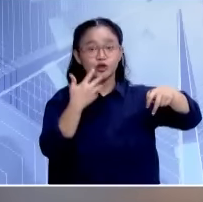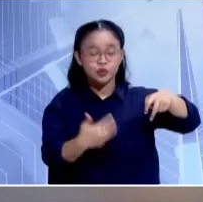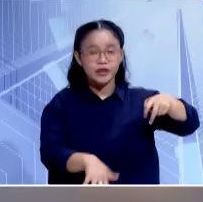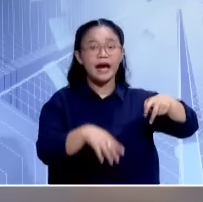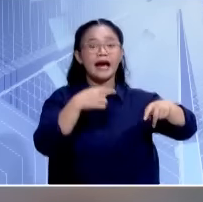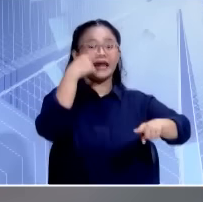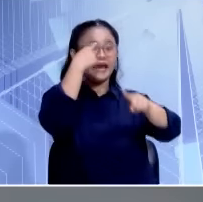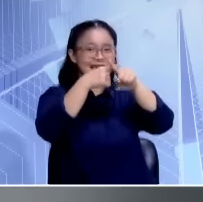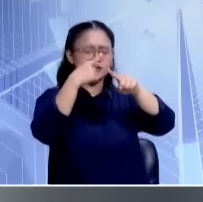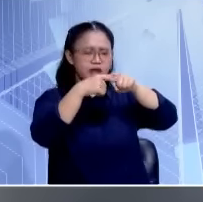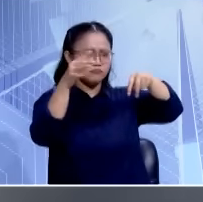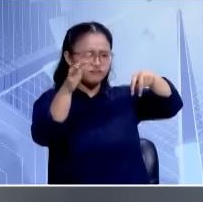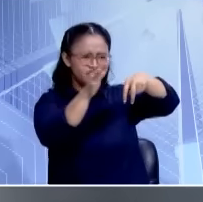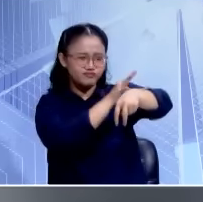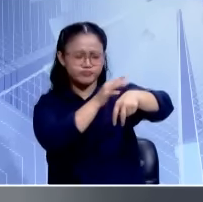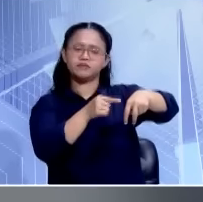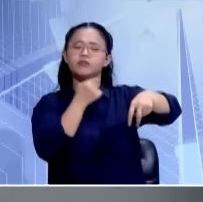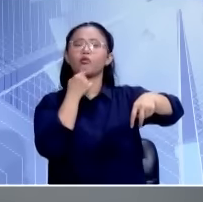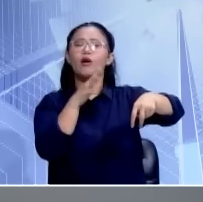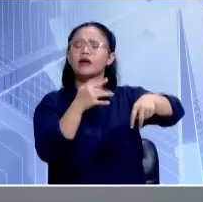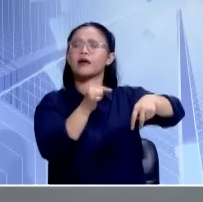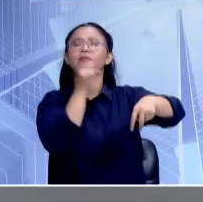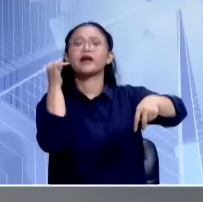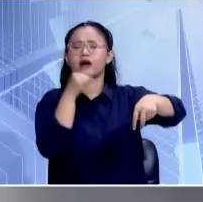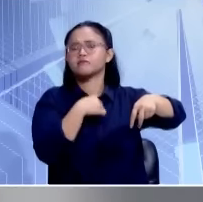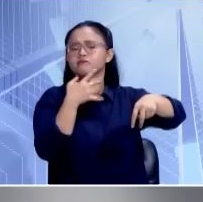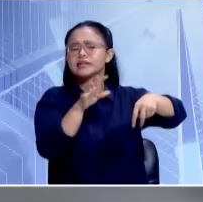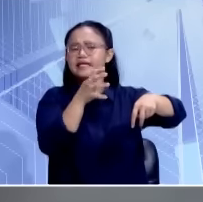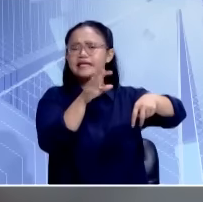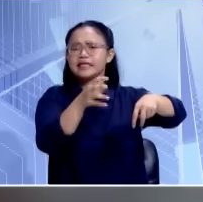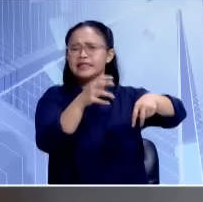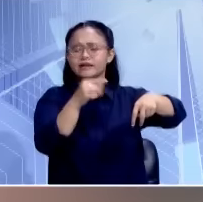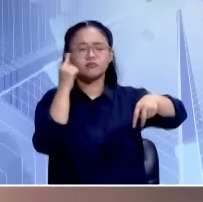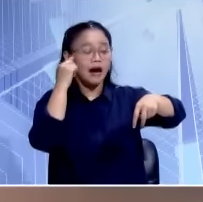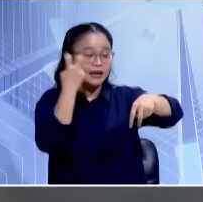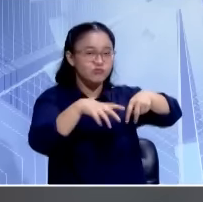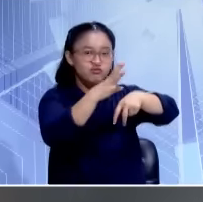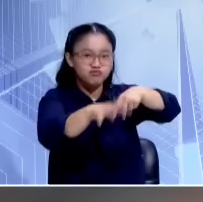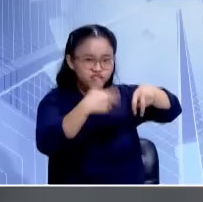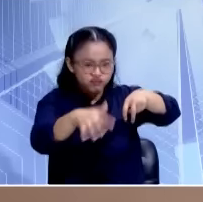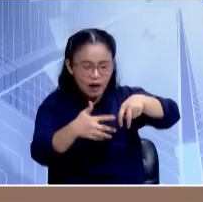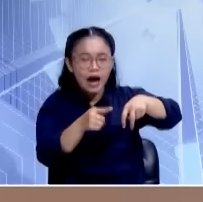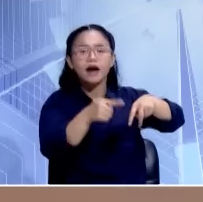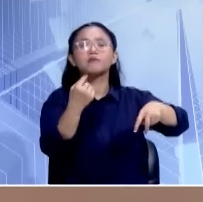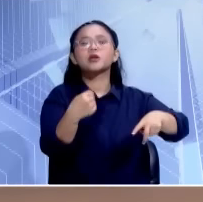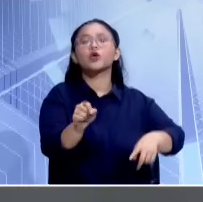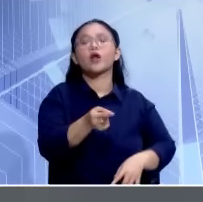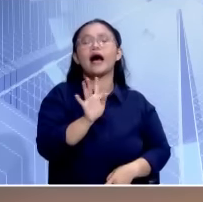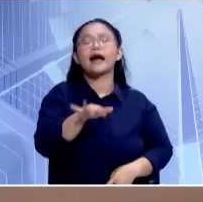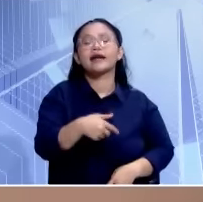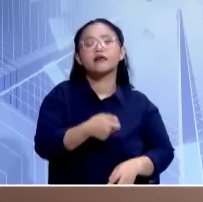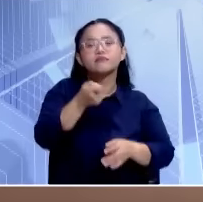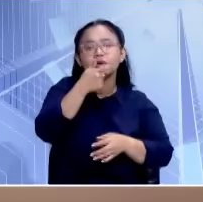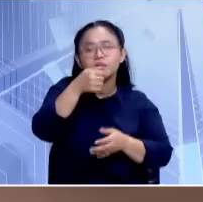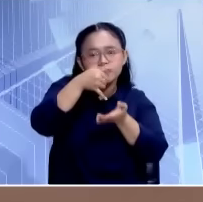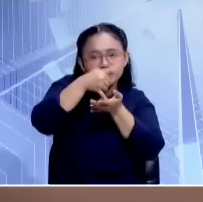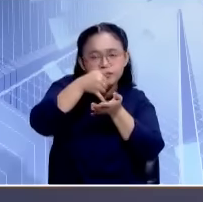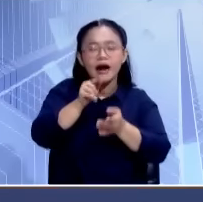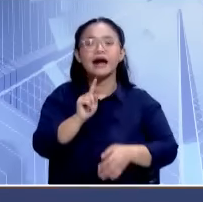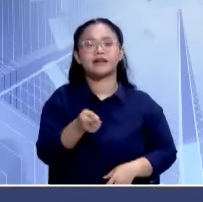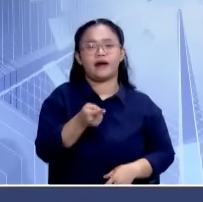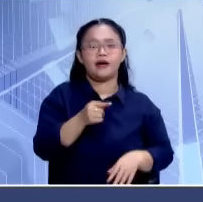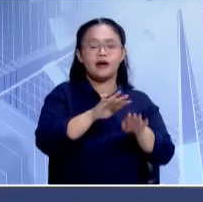X-ray, petugas segera melakukan penggeledahan menyeluruh. Hasilnya didapati 2 paket narkoba yang terbungkus rapi.